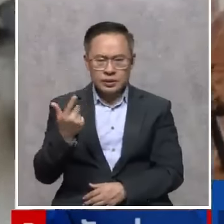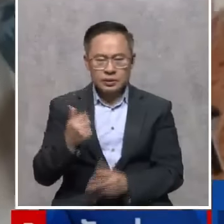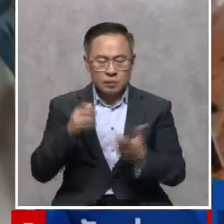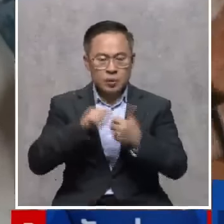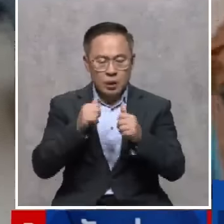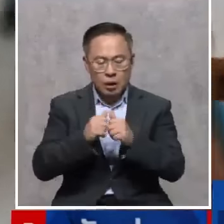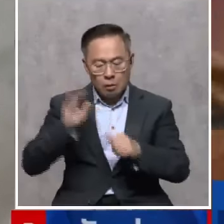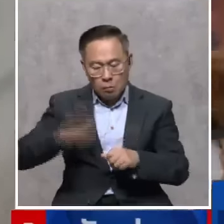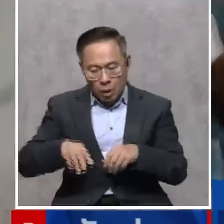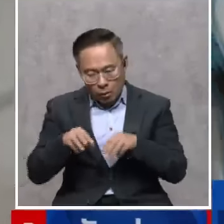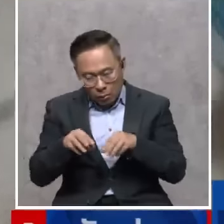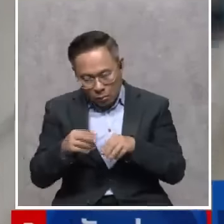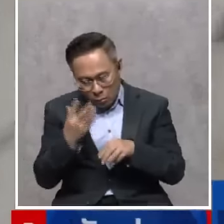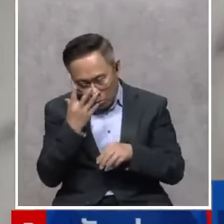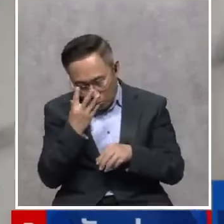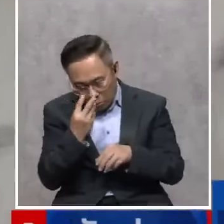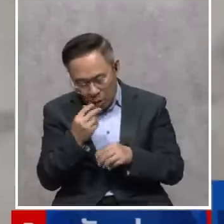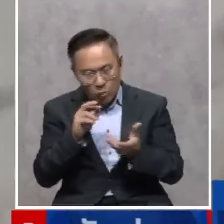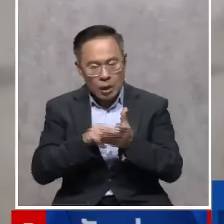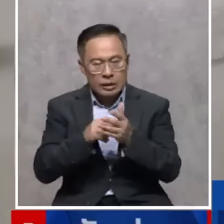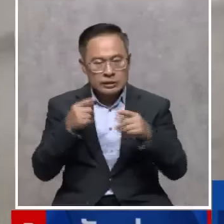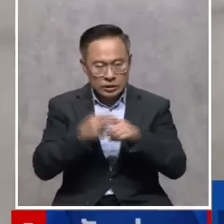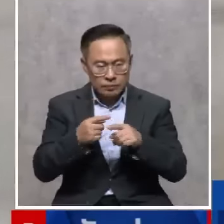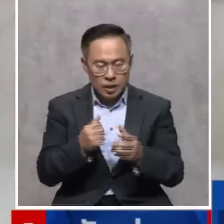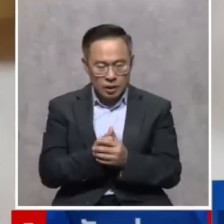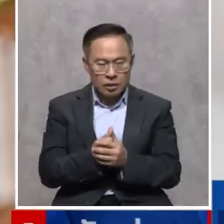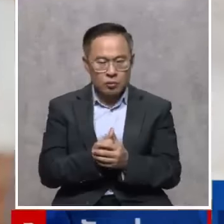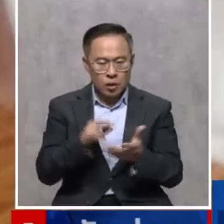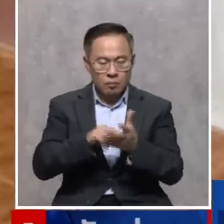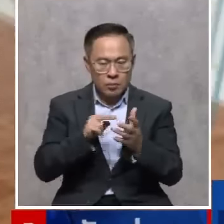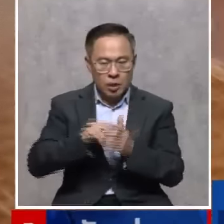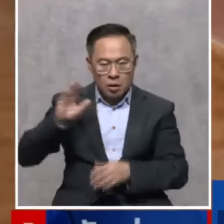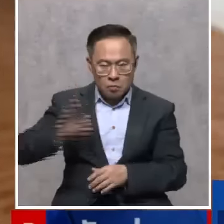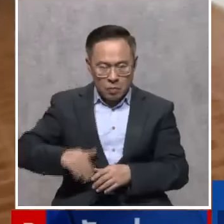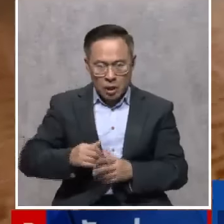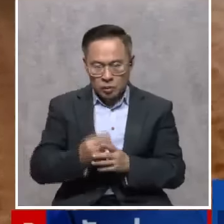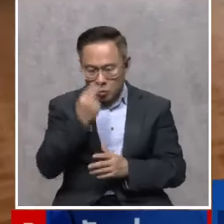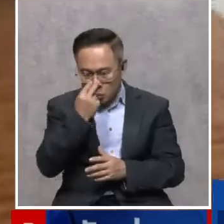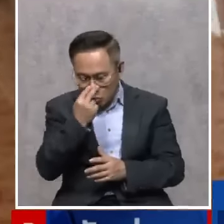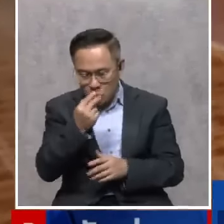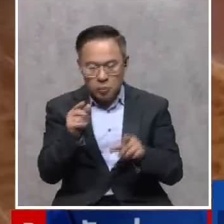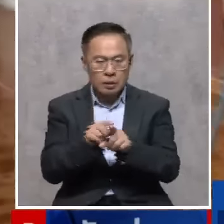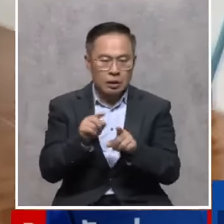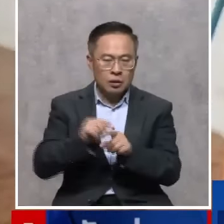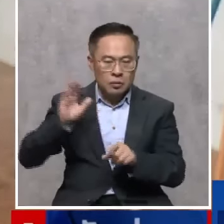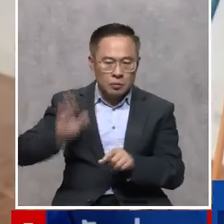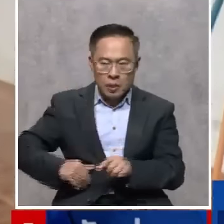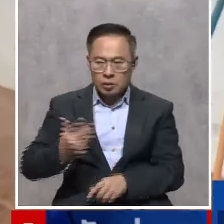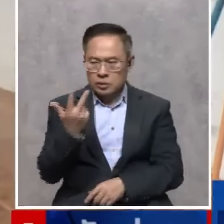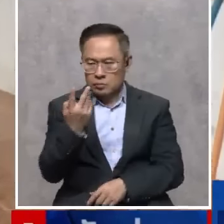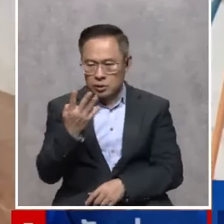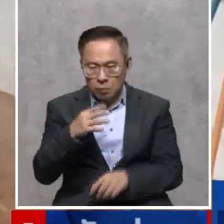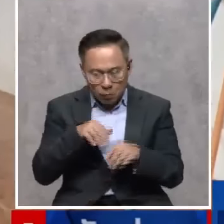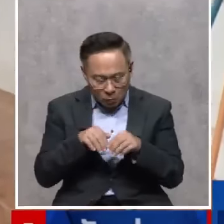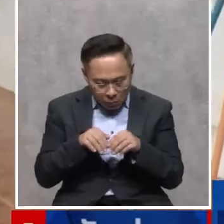าการซึ่งซึมอย่างเห็นได้ชัดแล้วก็มีสายตาจับจ้องไปที่หน้ากุฏิซึ่งเป็นจุดเกิดเหตุที่น้องหมาตัวเมื่อกี้เนี่